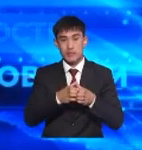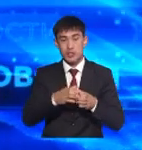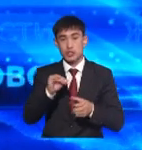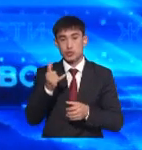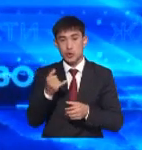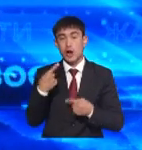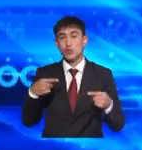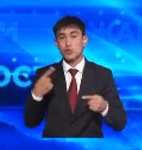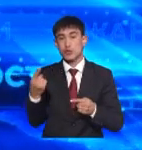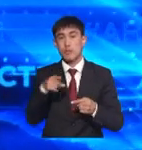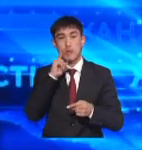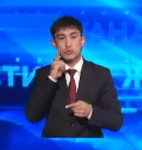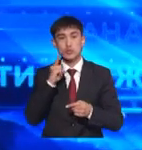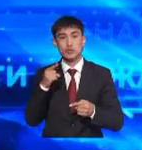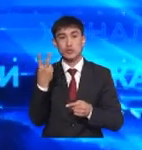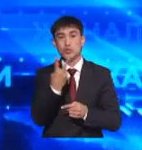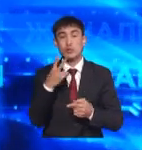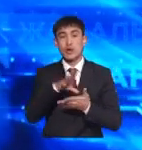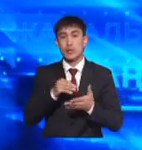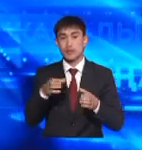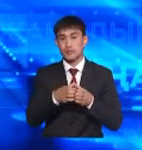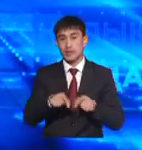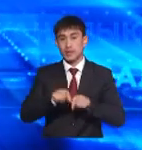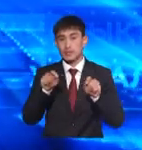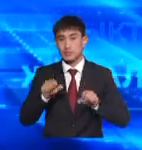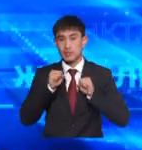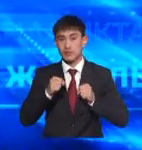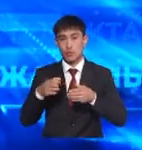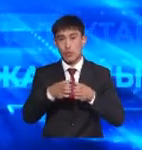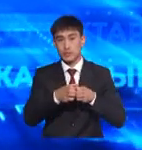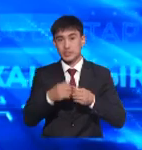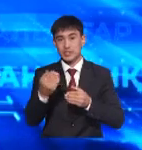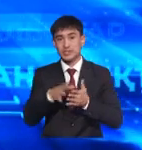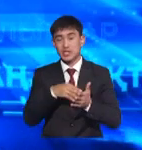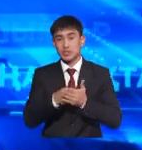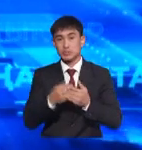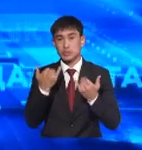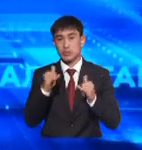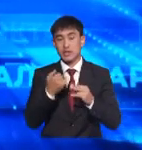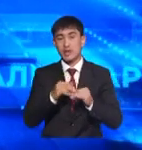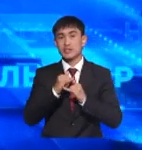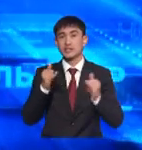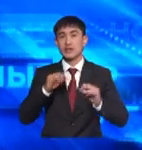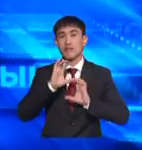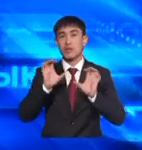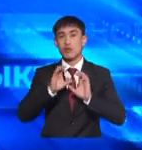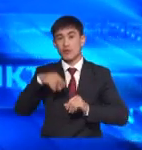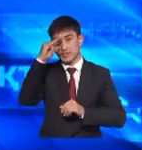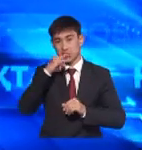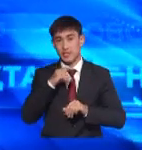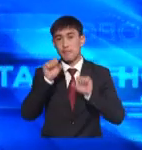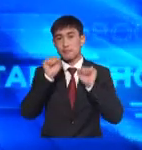«ЖЕТСУ», а другой для молодежных дубль-команд. Открытие этого спортивного комплекса является значимым событием для развития